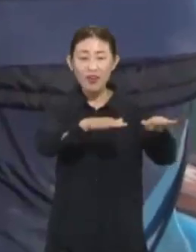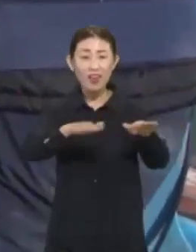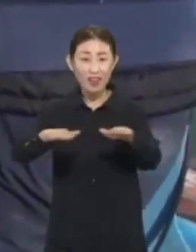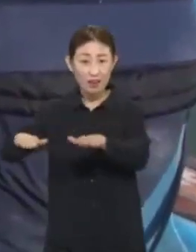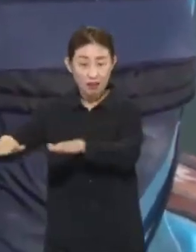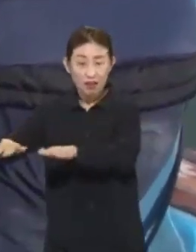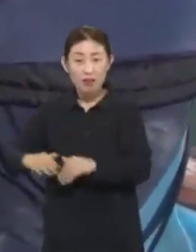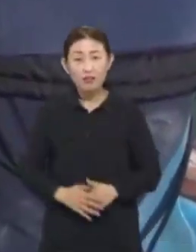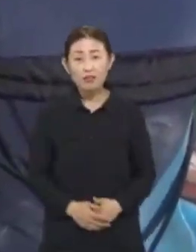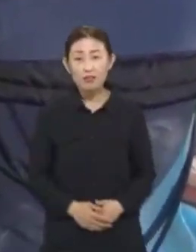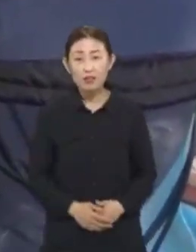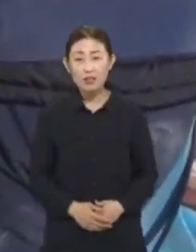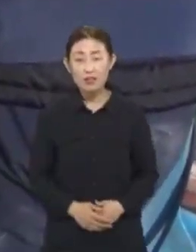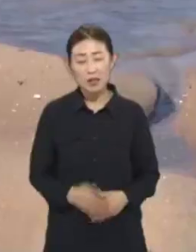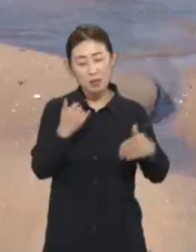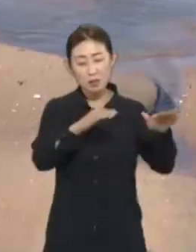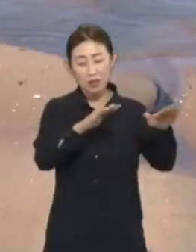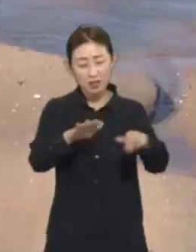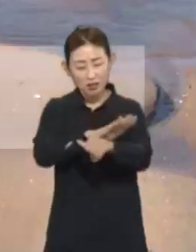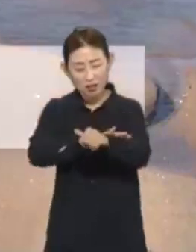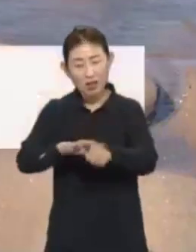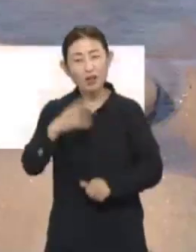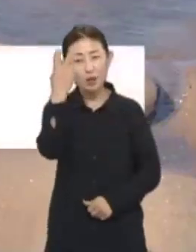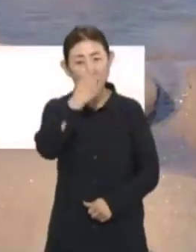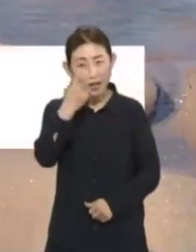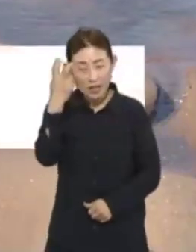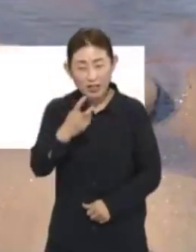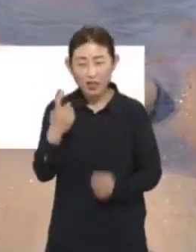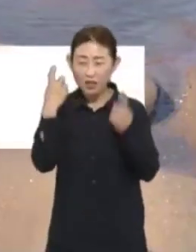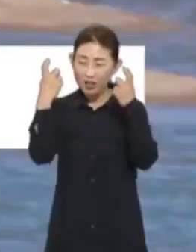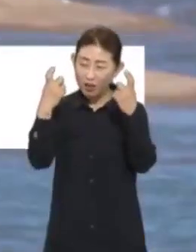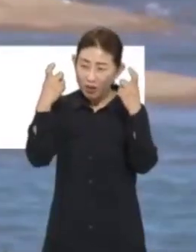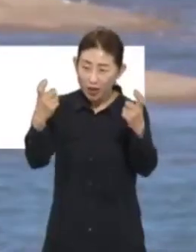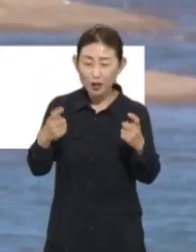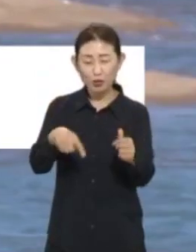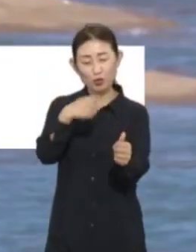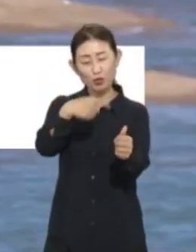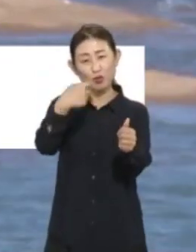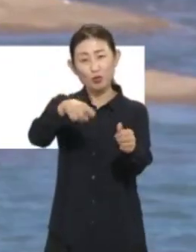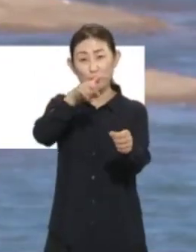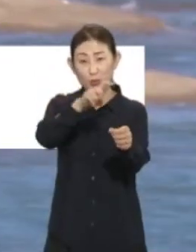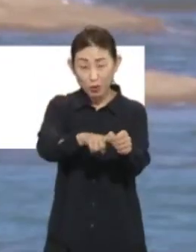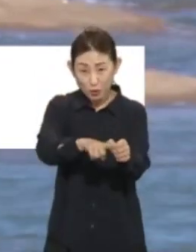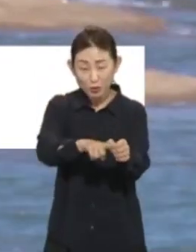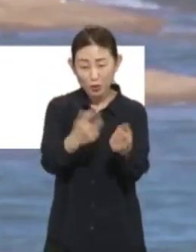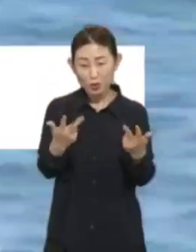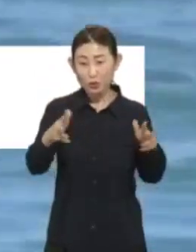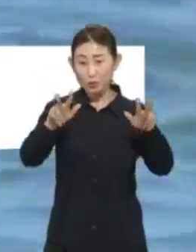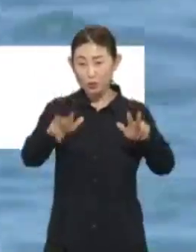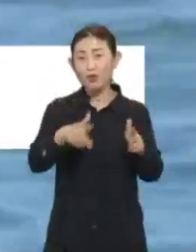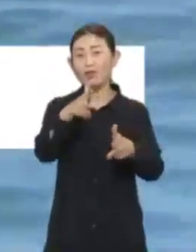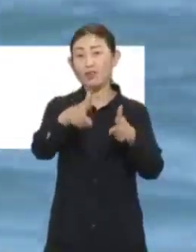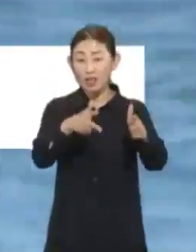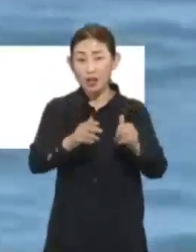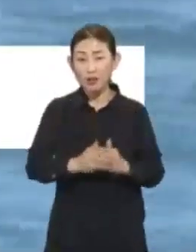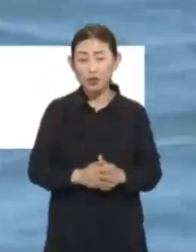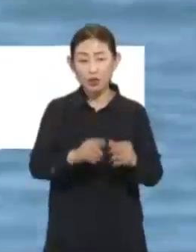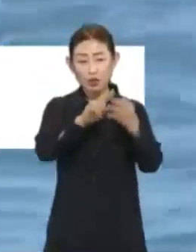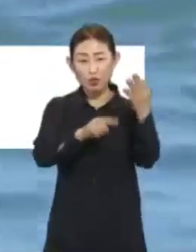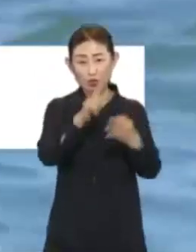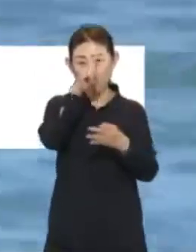오늘입니다. 바다를 체계적으로 보호하고 생태관광과 교육의 장으로 만들기 위한 해양정원 조성사업은